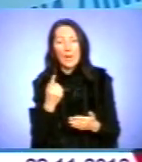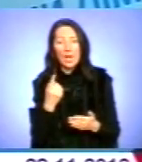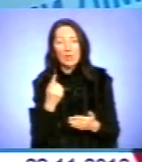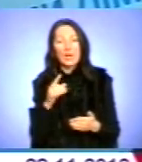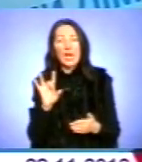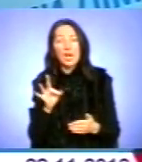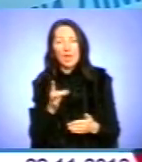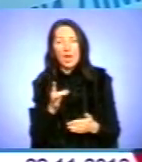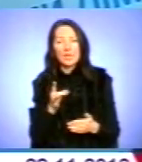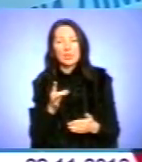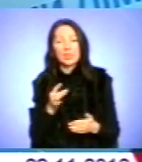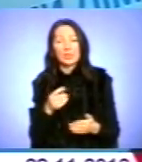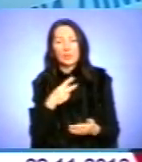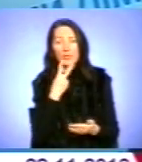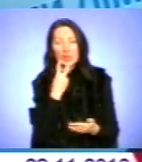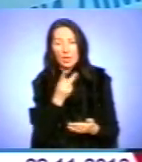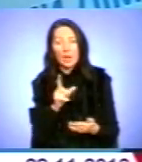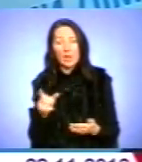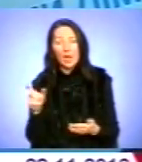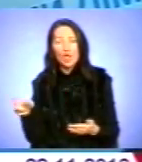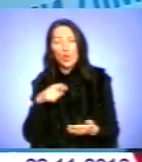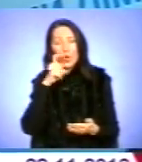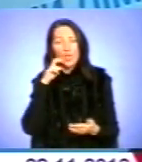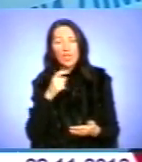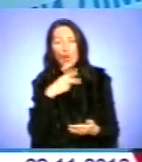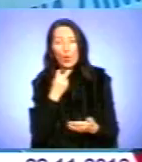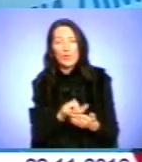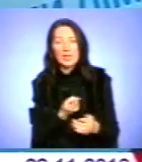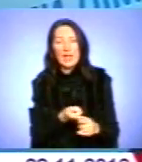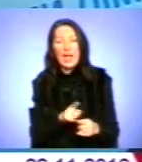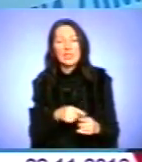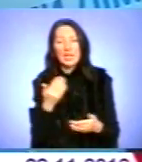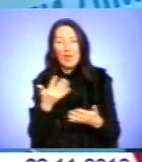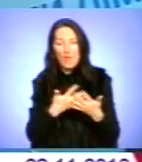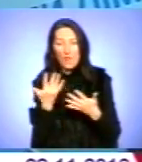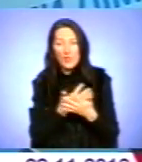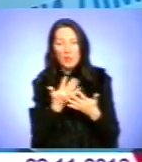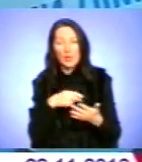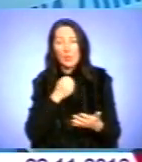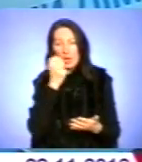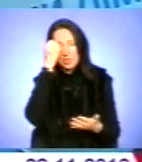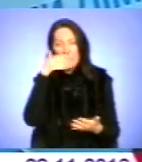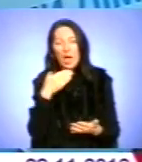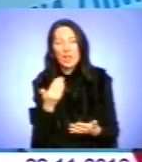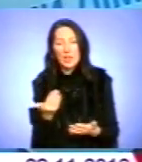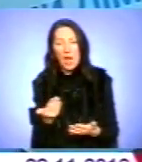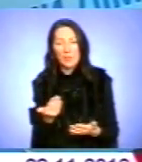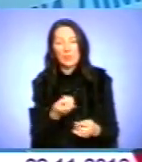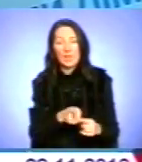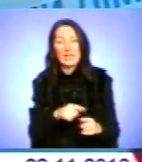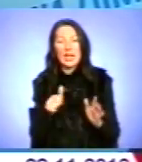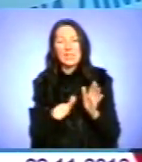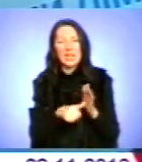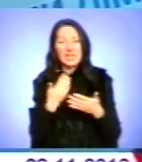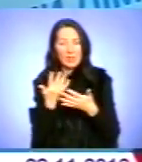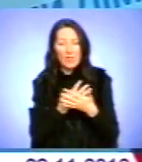Перший раз глядач України увидить ці фільми благодаря нам. Це 6